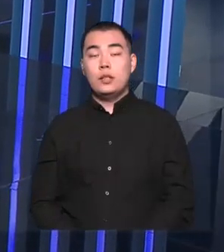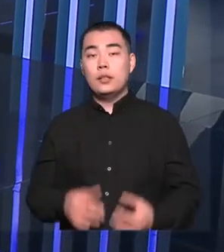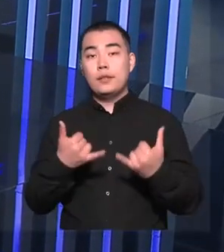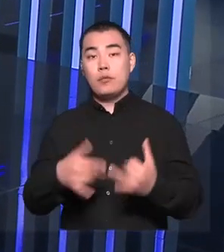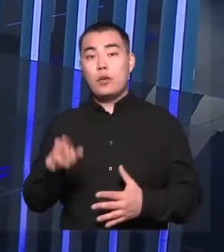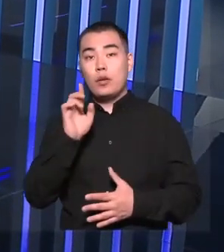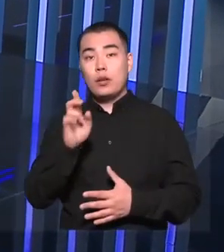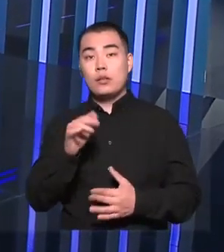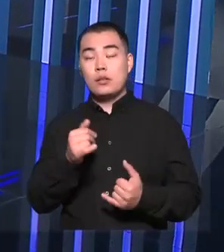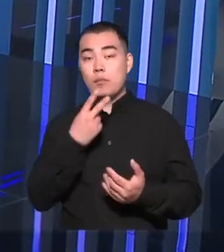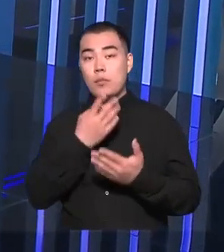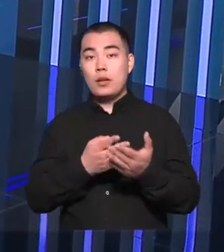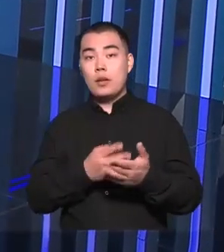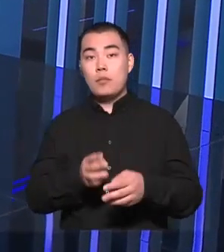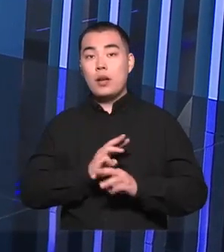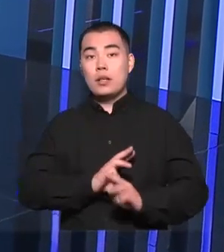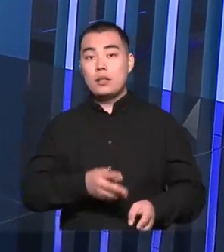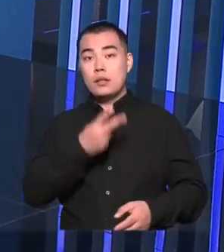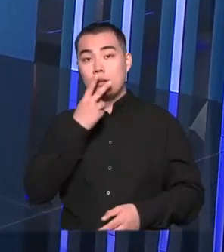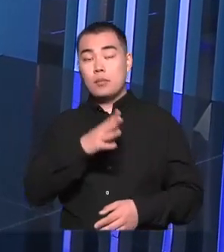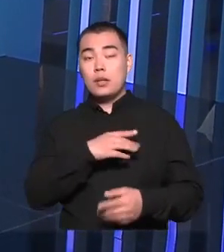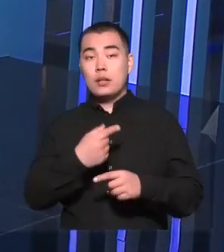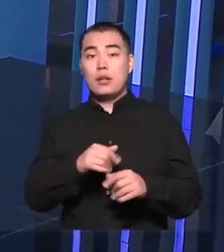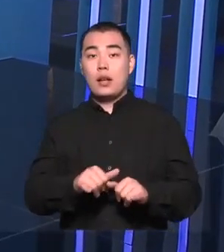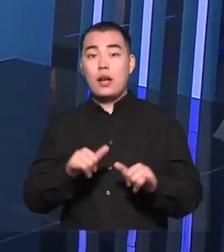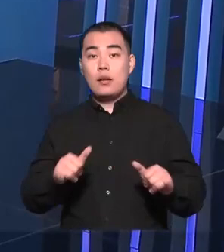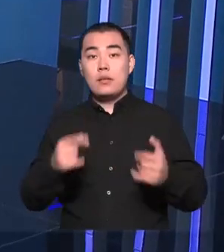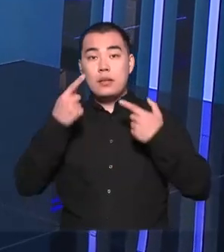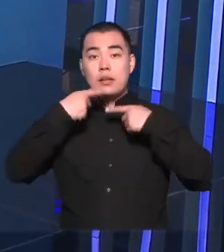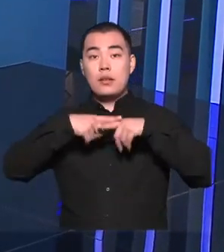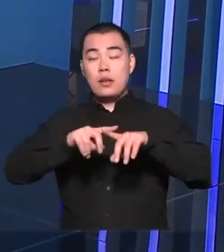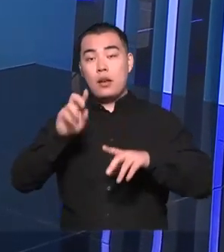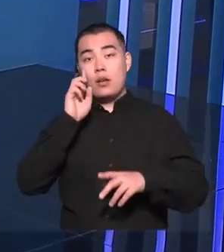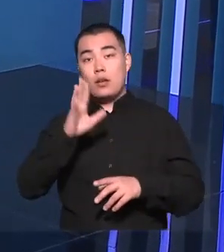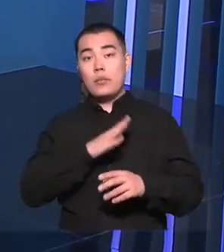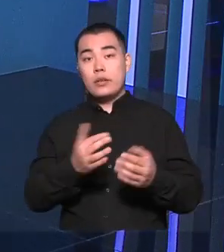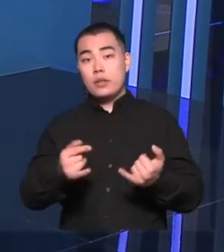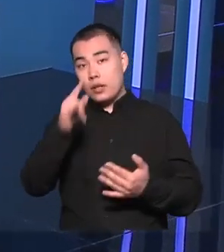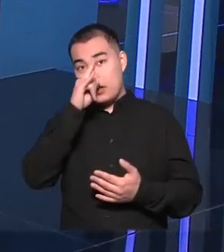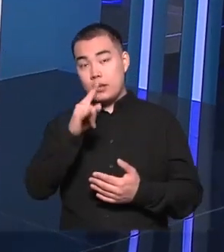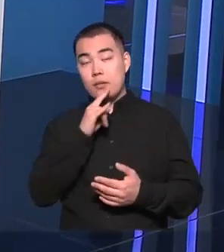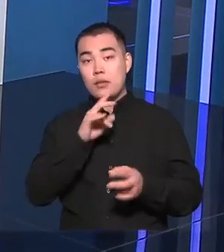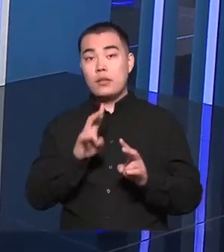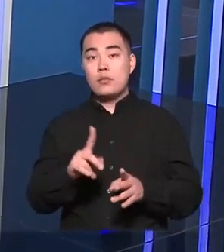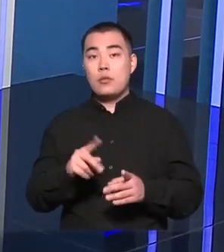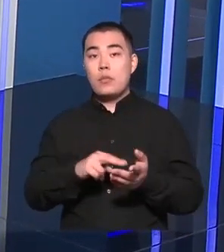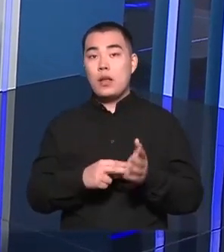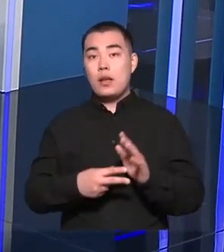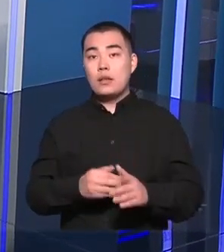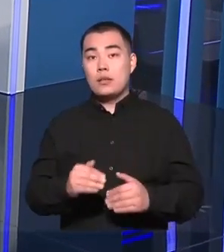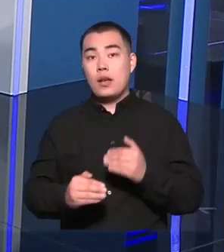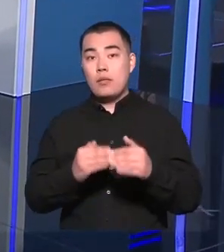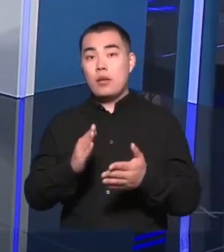Сегодня на правительственном часе в Мажилисе рассматривали развитие промышленности страны. Сейчас Казахстан находится на этапе